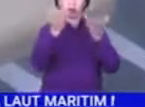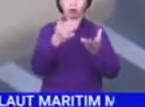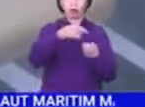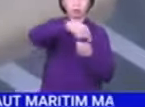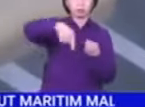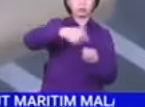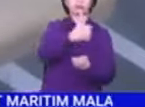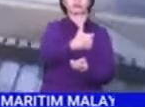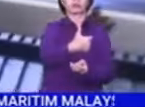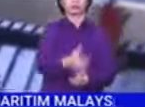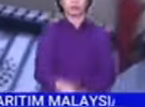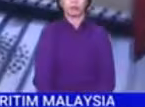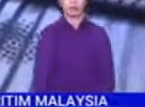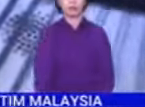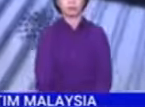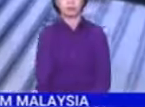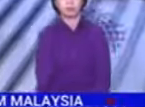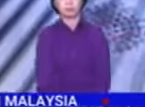sekitar